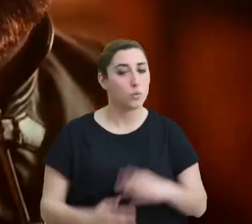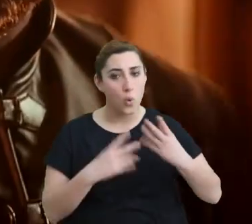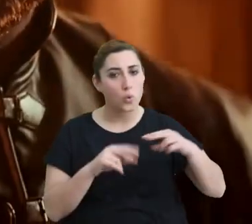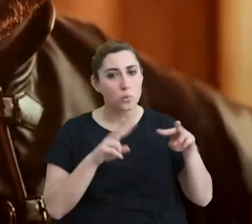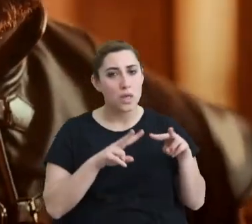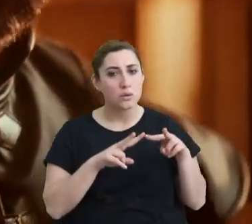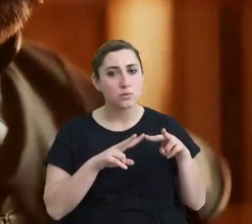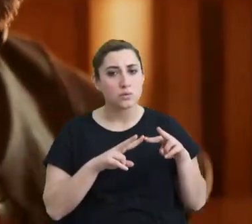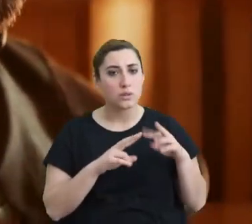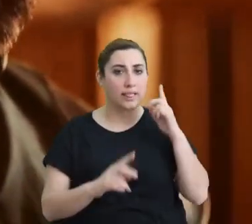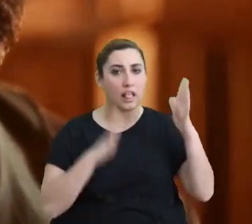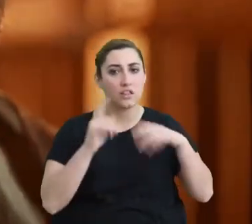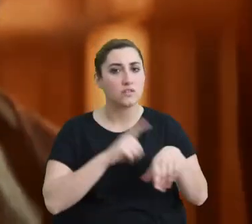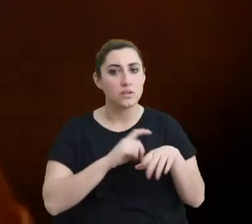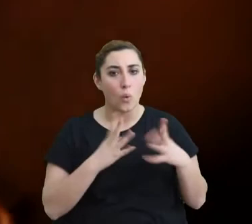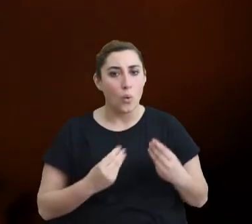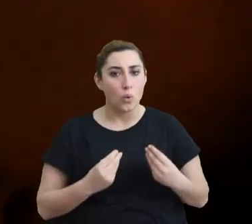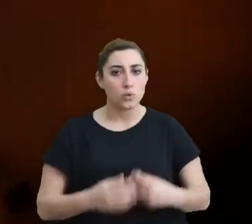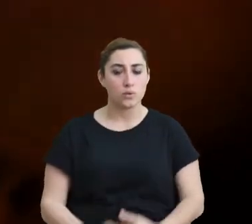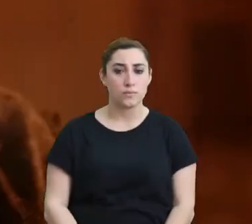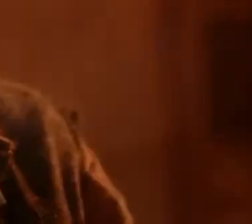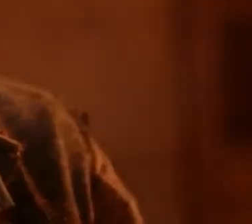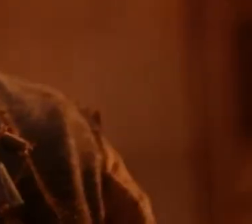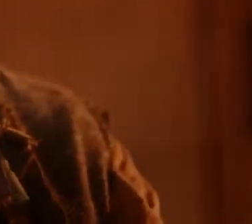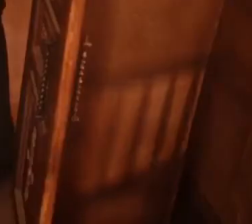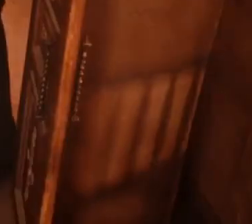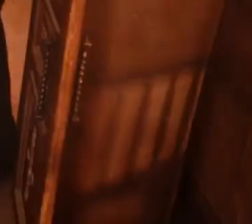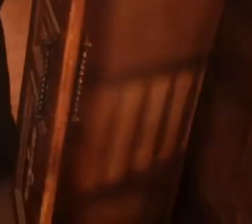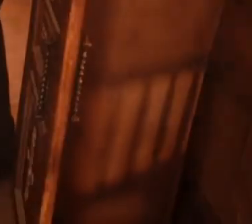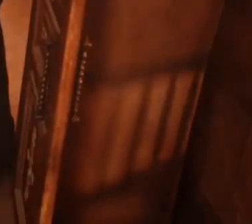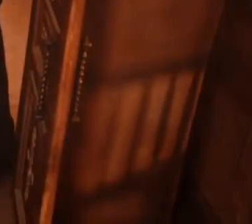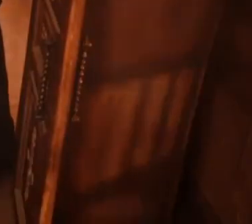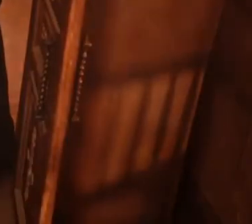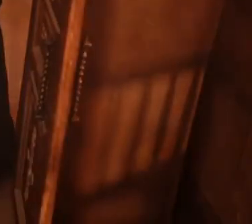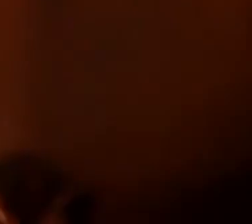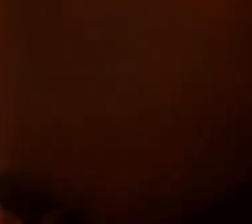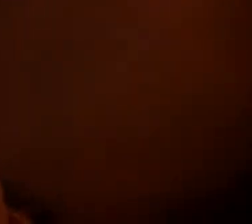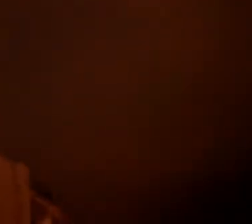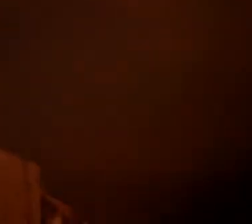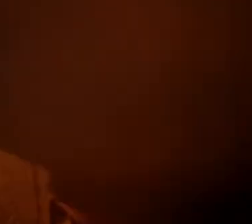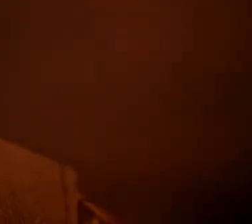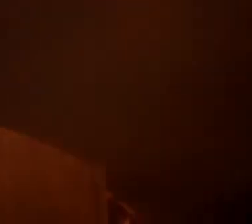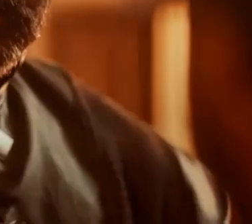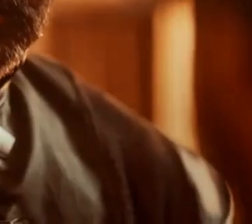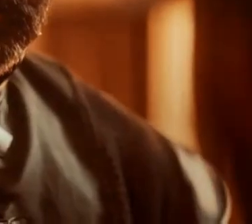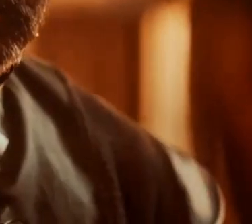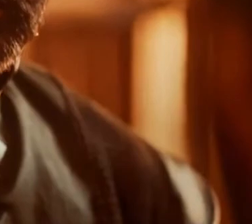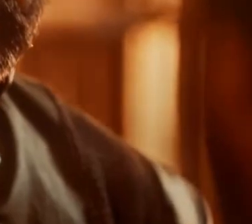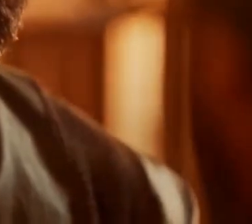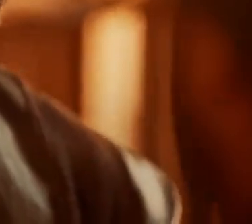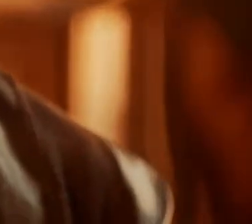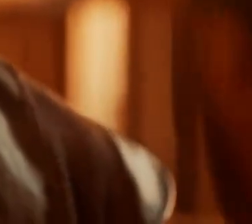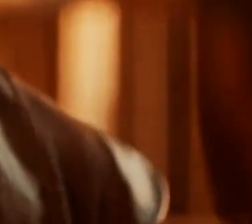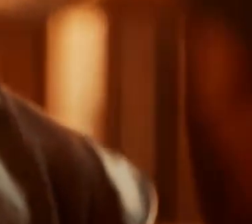Hayırdır Mesud'a? Nedir bu telaşınız? Demirci'den aldığı dürülü zarfı subaşına uzattı. Heyecandan ayakta zor